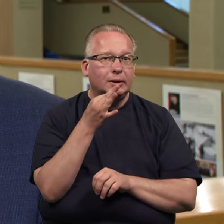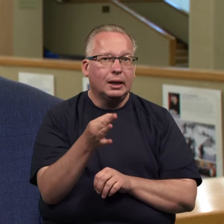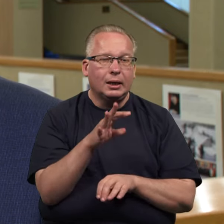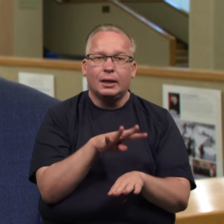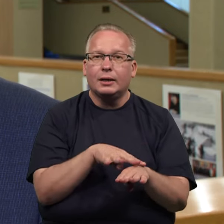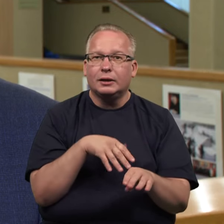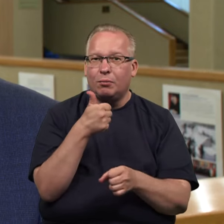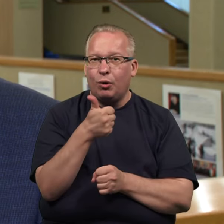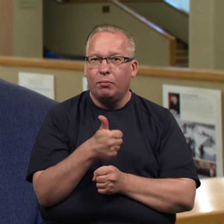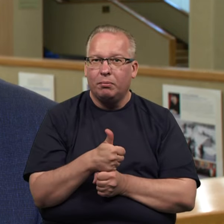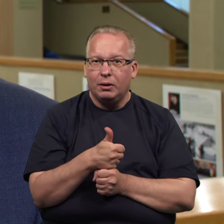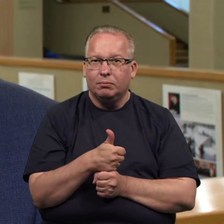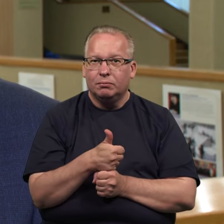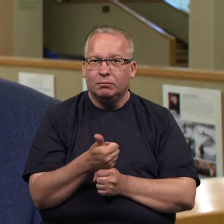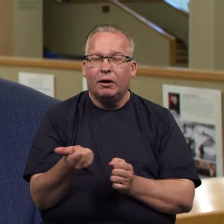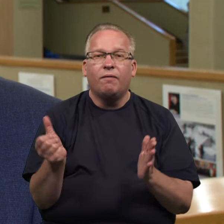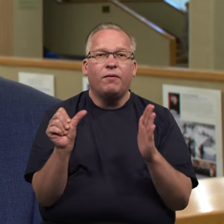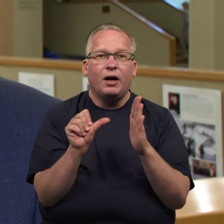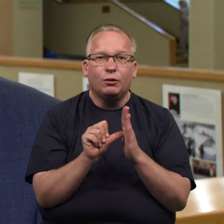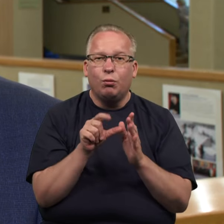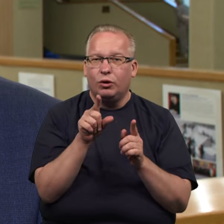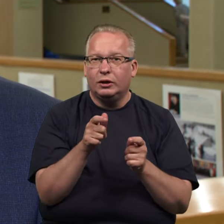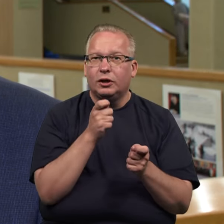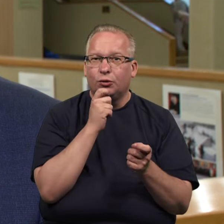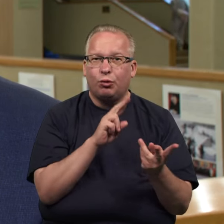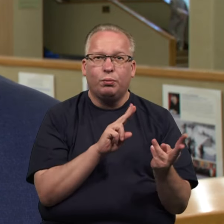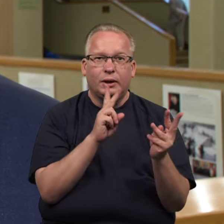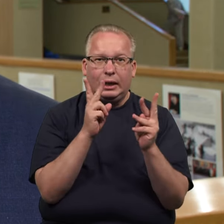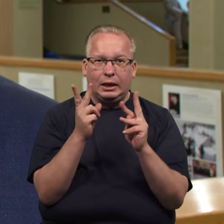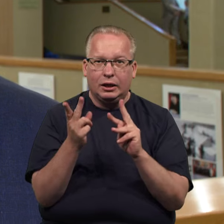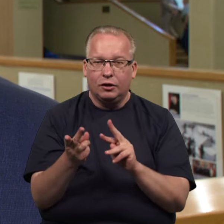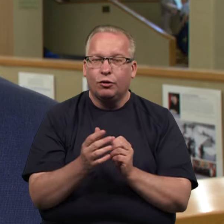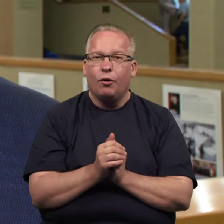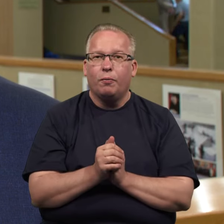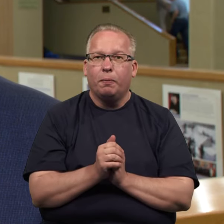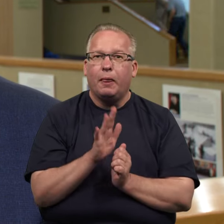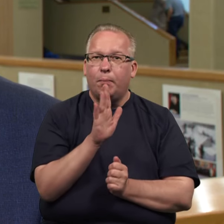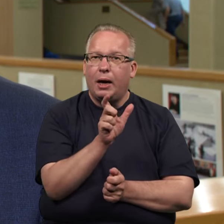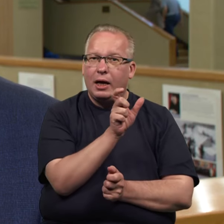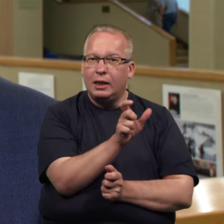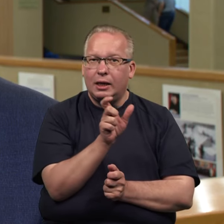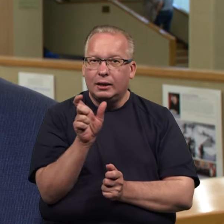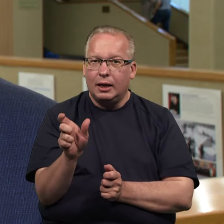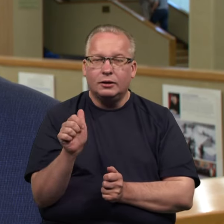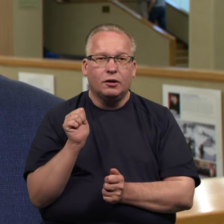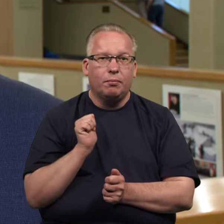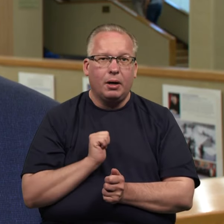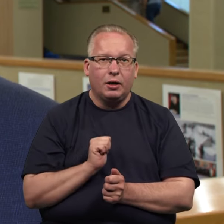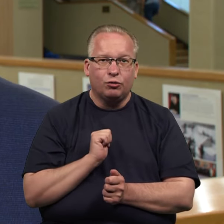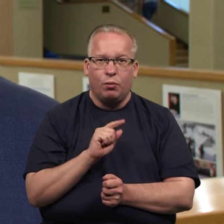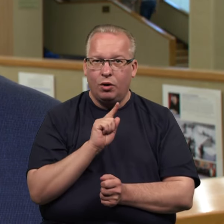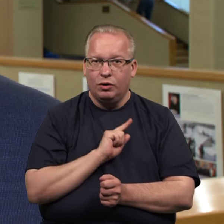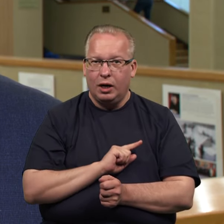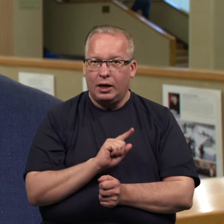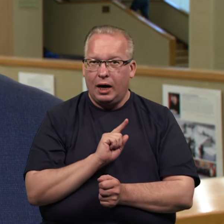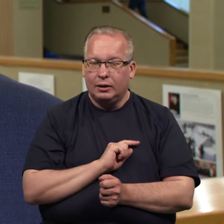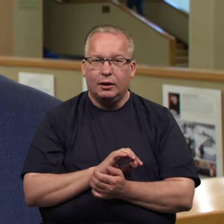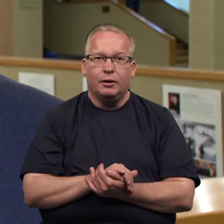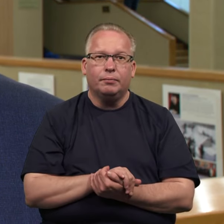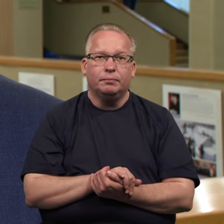Seimo pirmininko vaidmuo jis kito ir kito pagal kadencijas, pagal žmogaus charakterio